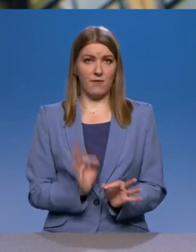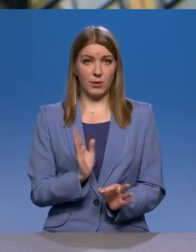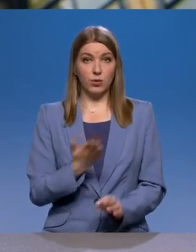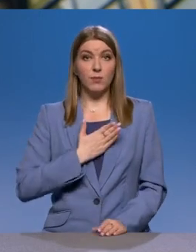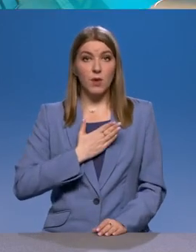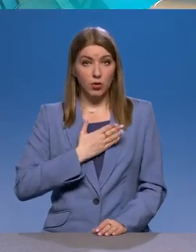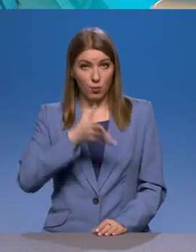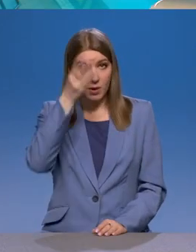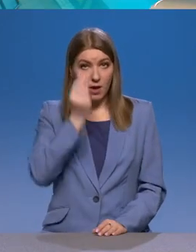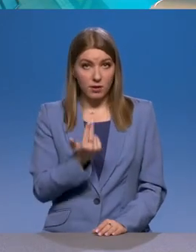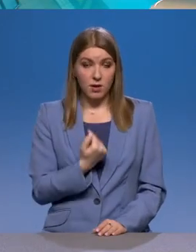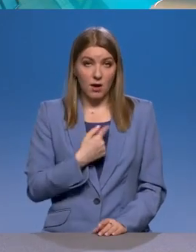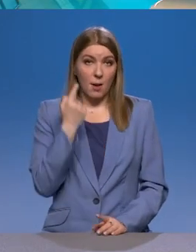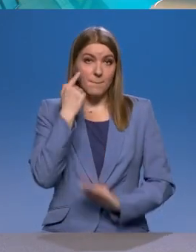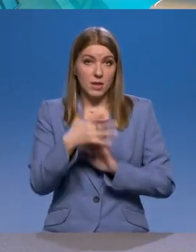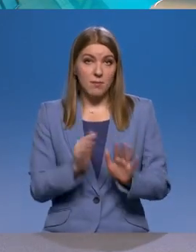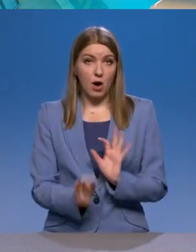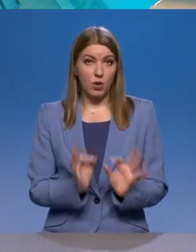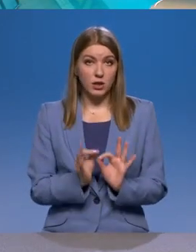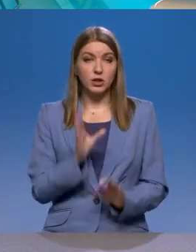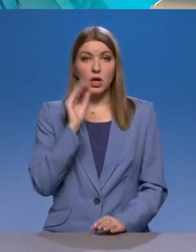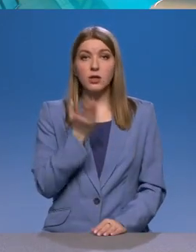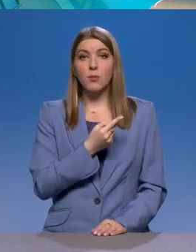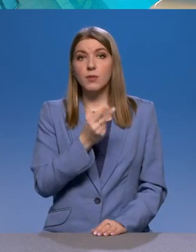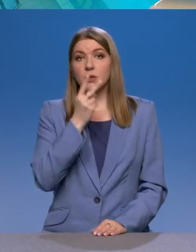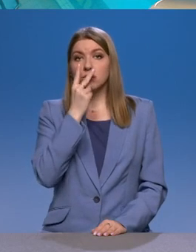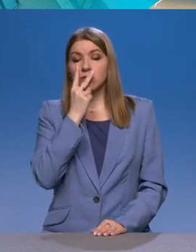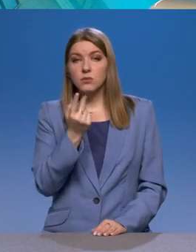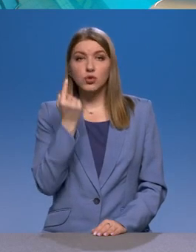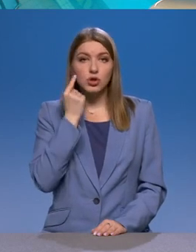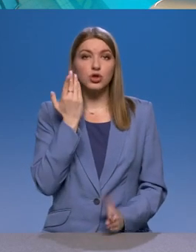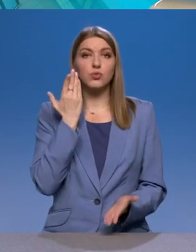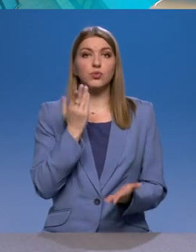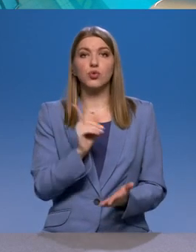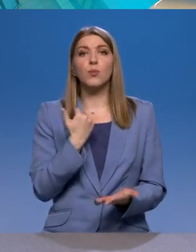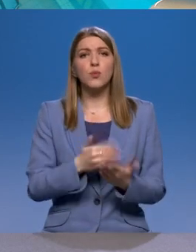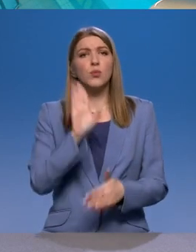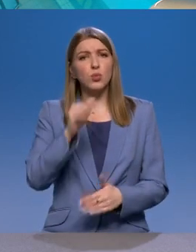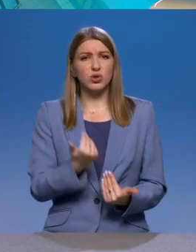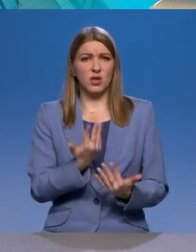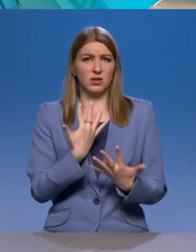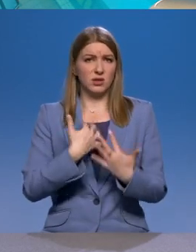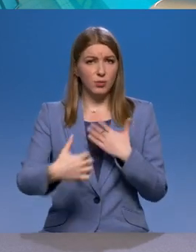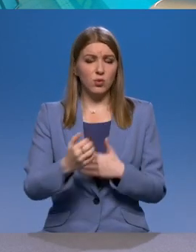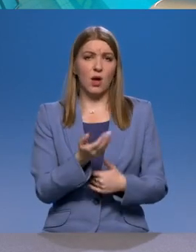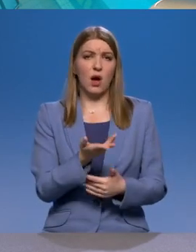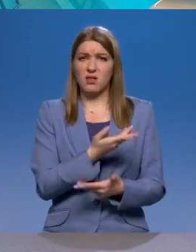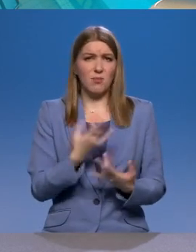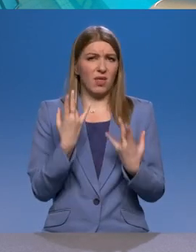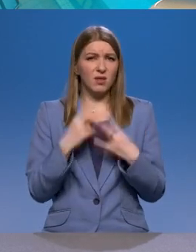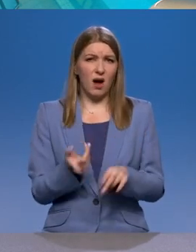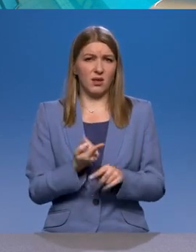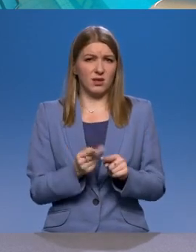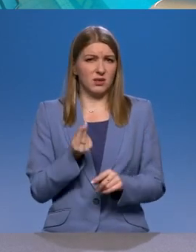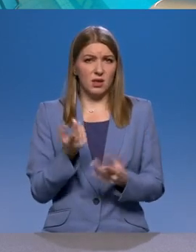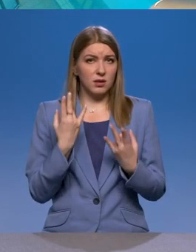моя точка зрения. Я понимаю, конечно, когда мы слышим, что нам пусть там сразу заберут, а нам потом только это самое, нам не надо будет этих денег,